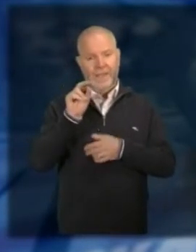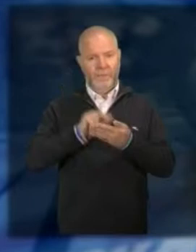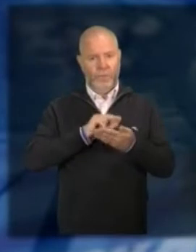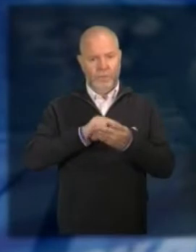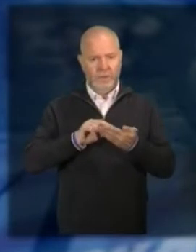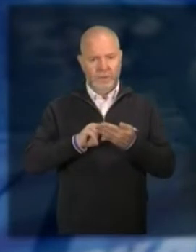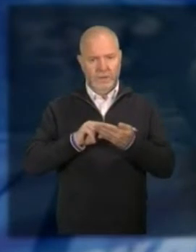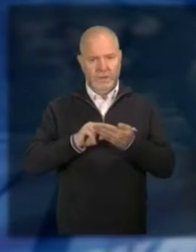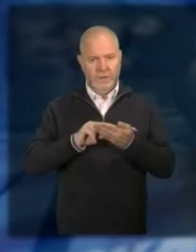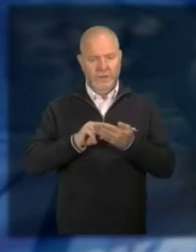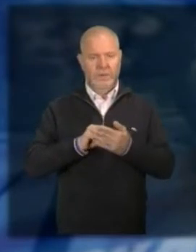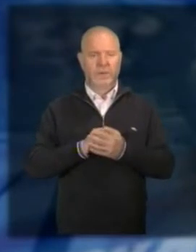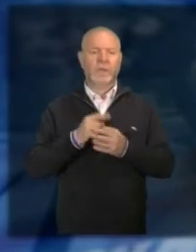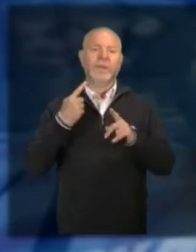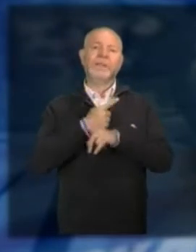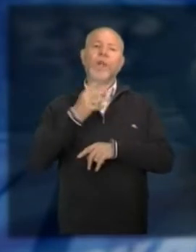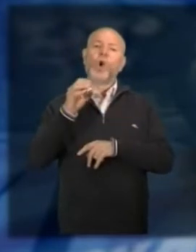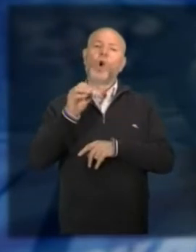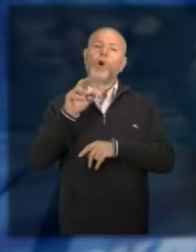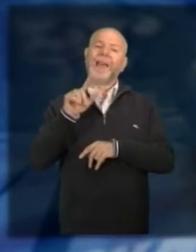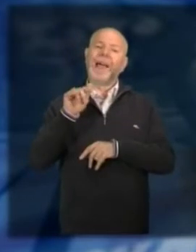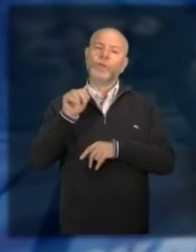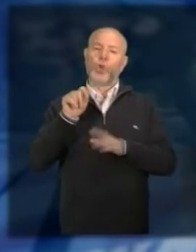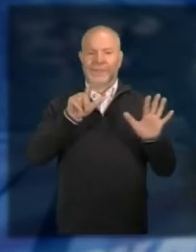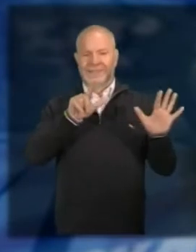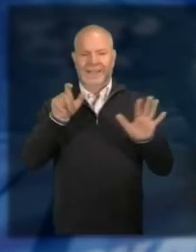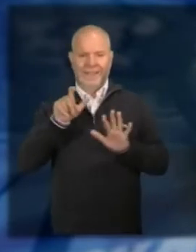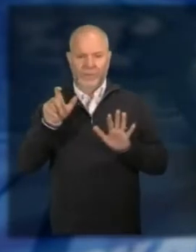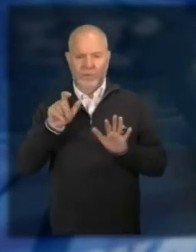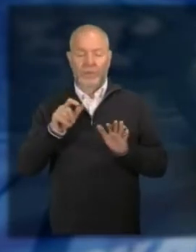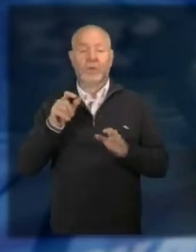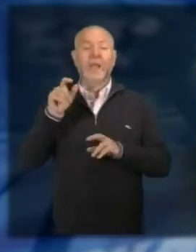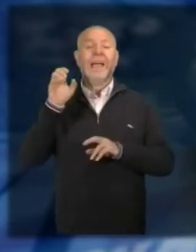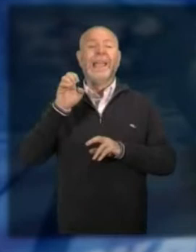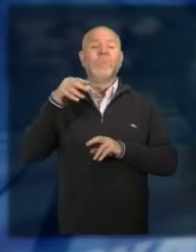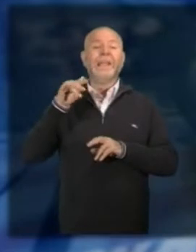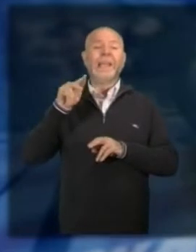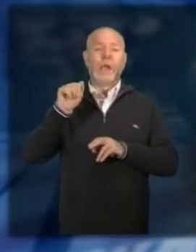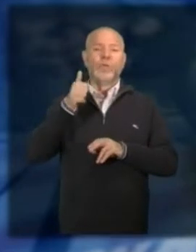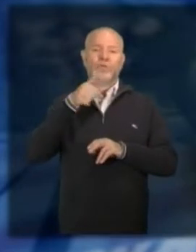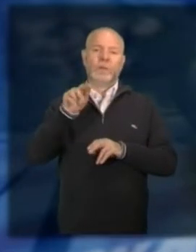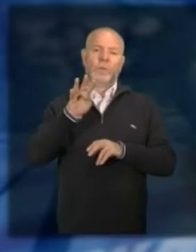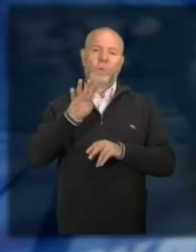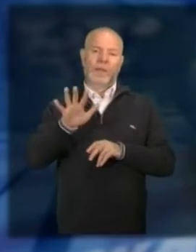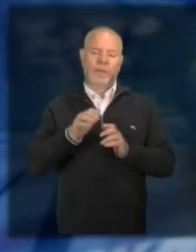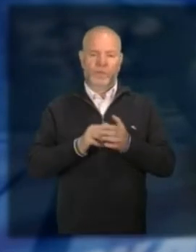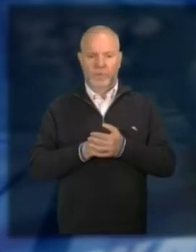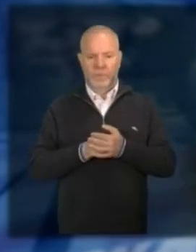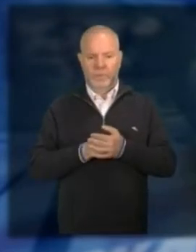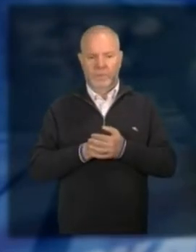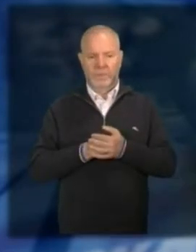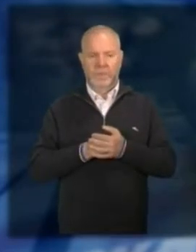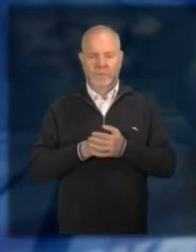3.312 votanti. Ad Andrea Orlando sono andati 718 voti, a Emiliano 145. Soddisfatto il